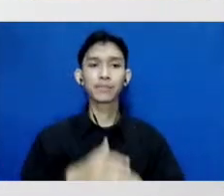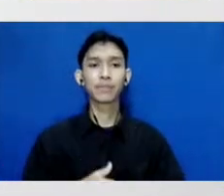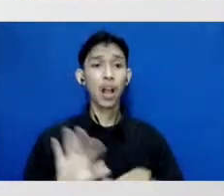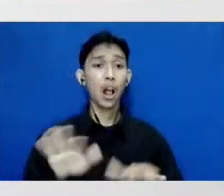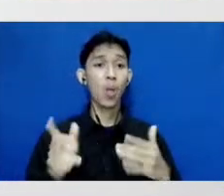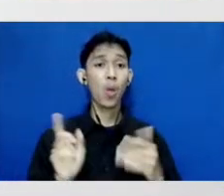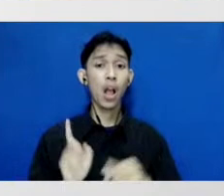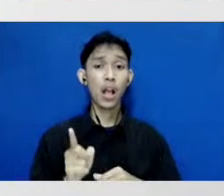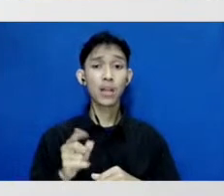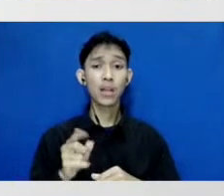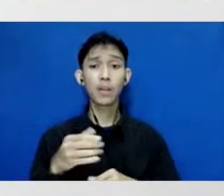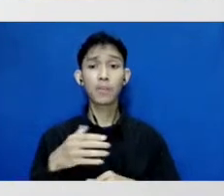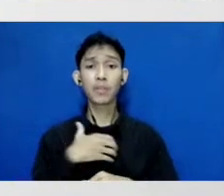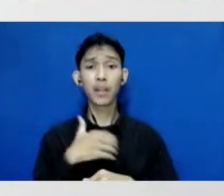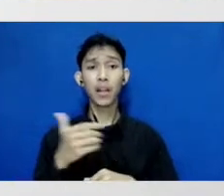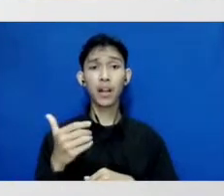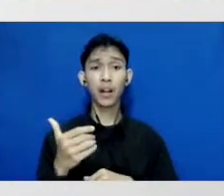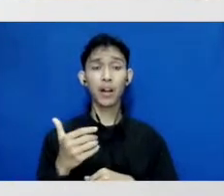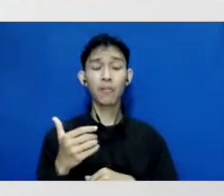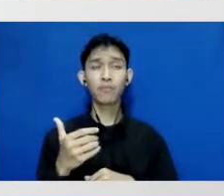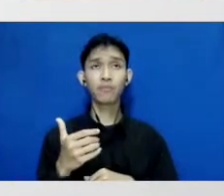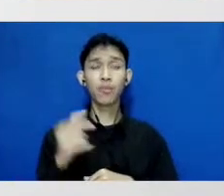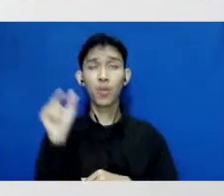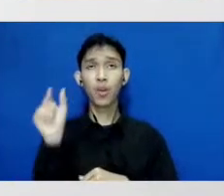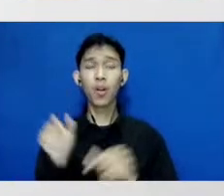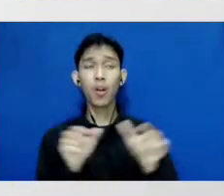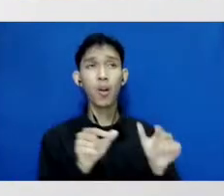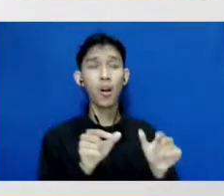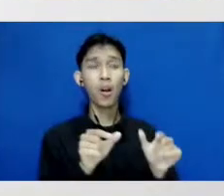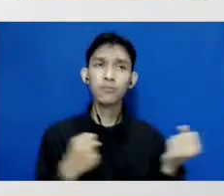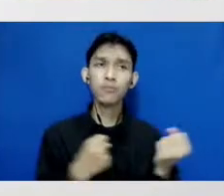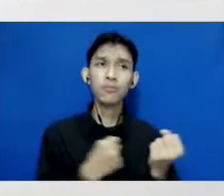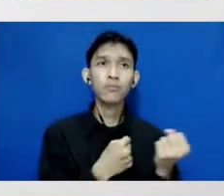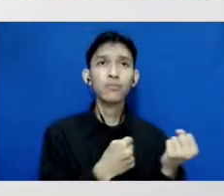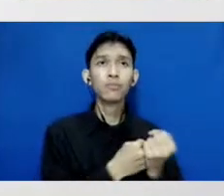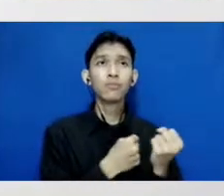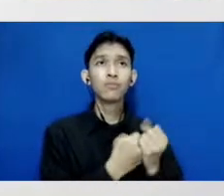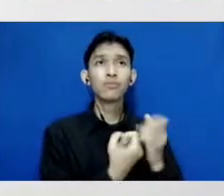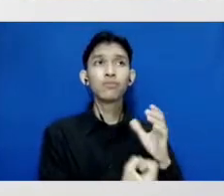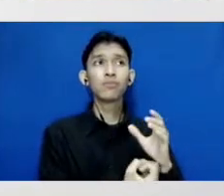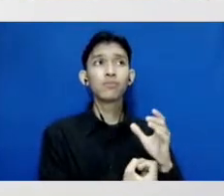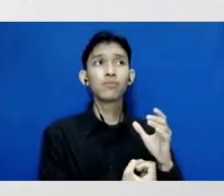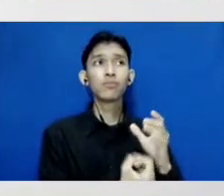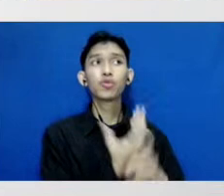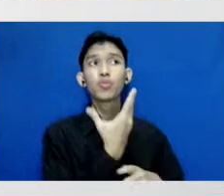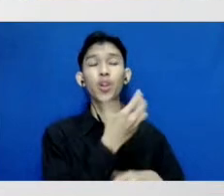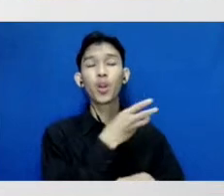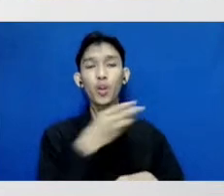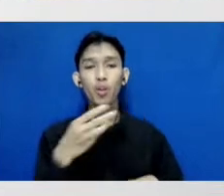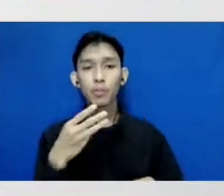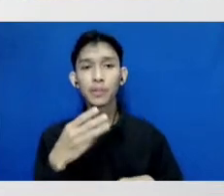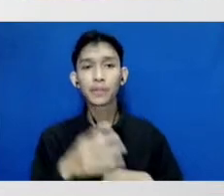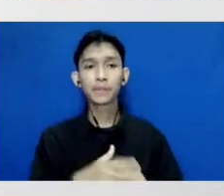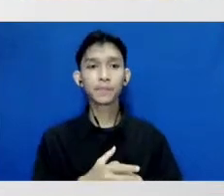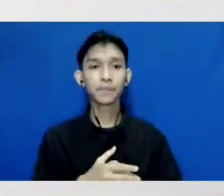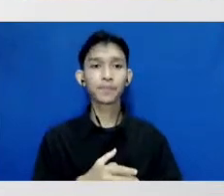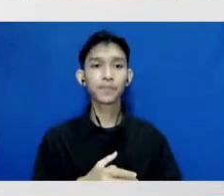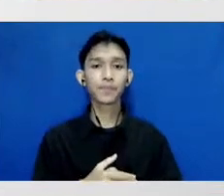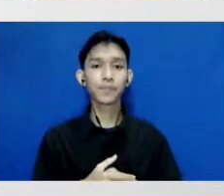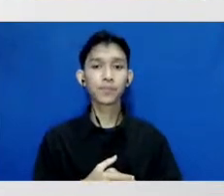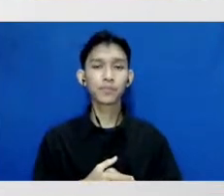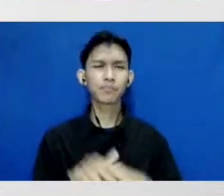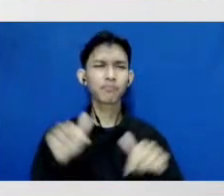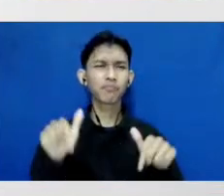ada juga pihak yang lebih mendorong inovasi dan pertumbuhan ekonomi dibandingkan hak-hak perlindungan data pribadi. Atau